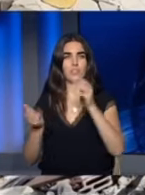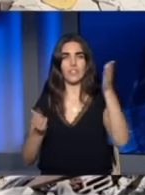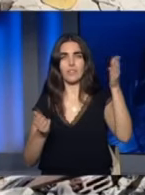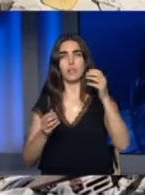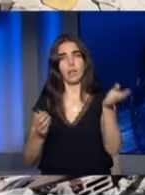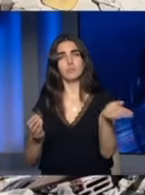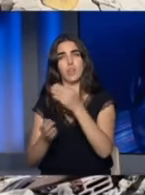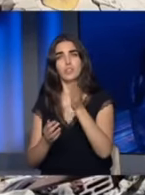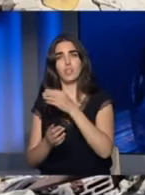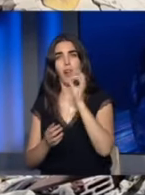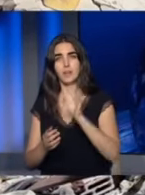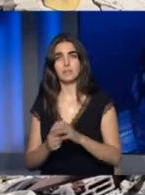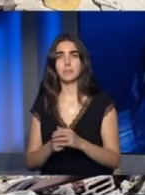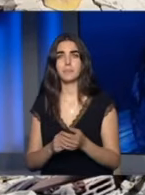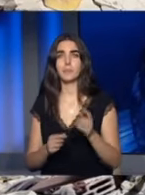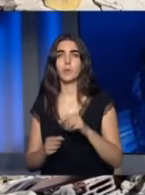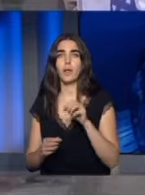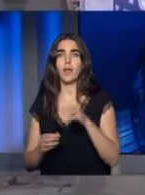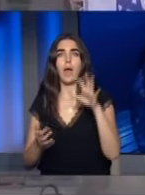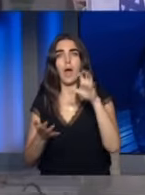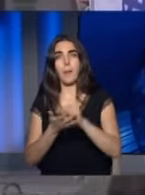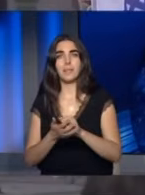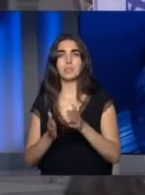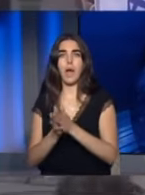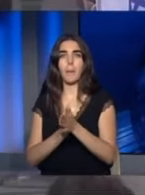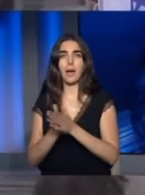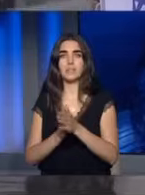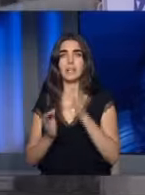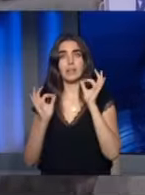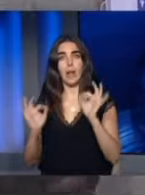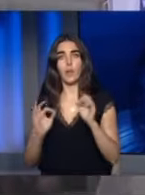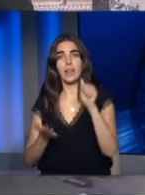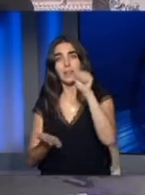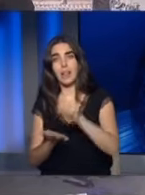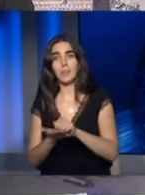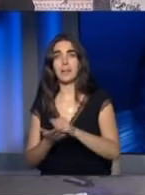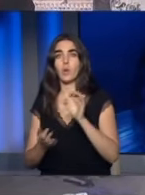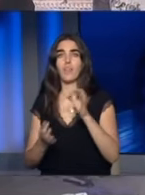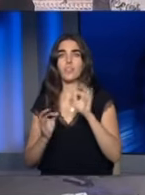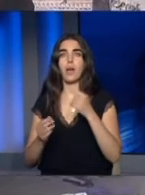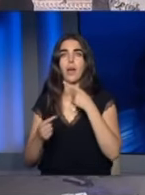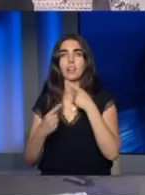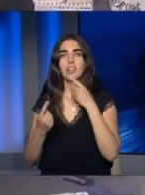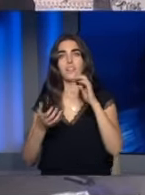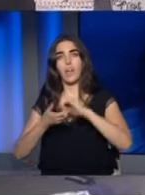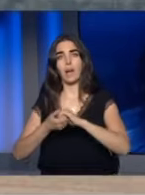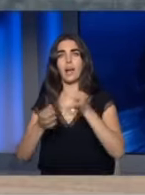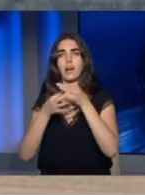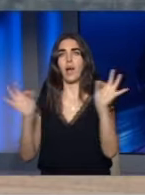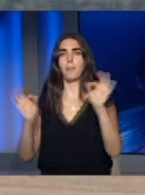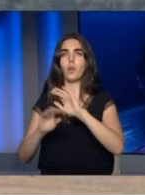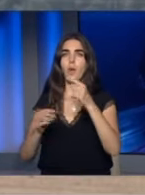النار واطلاق سراح الاسرى والمحتجزين فيما تمسكت حماس بضروره تطبيق الاتفاق